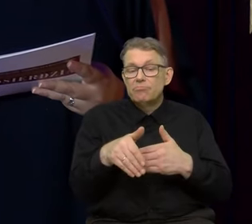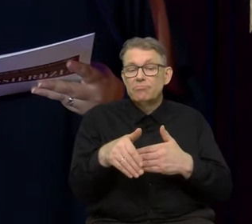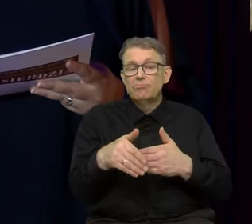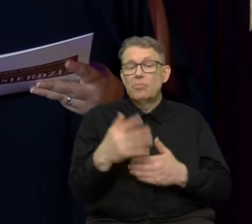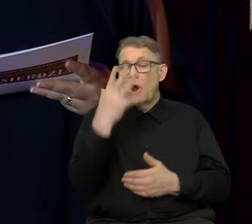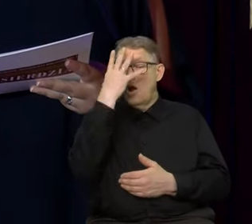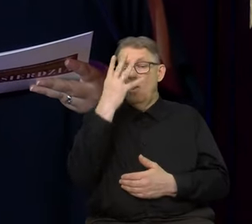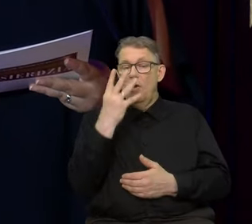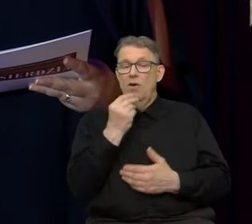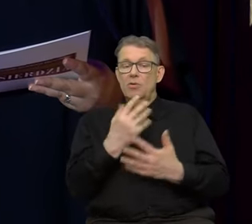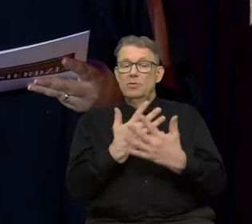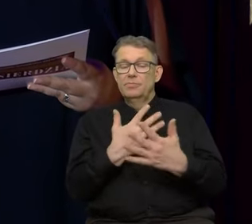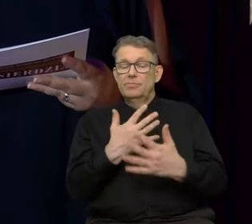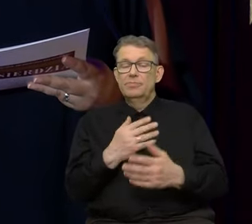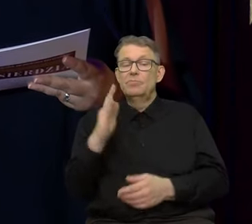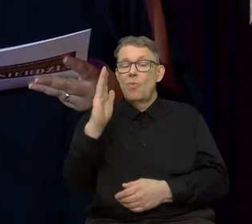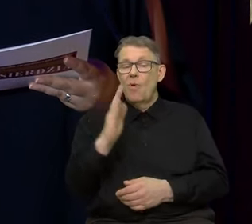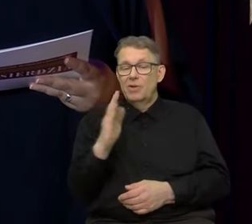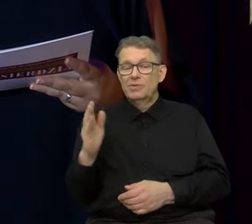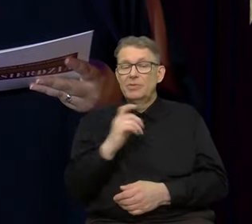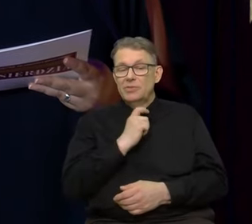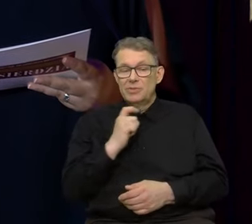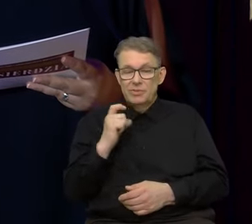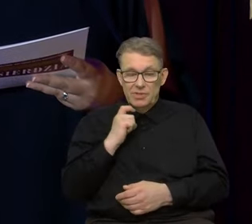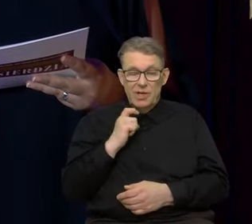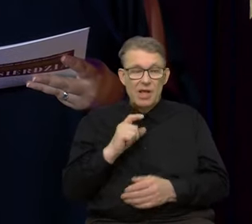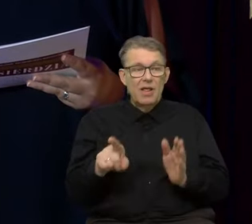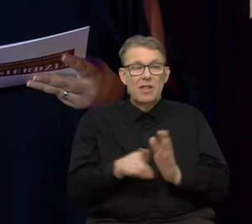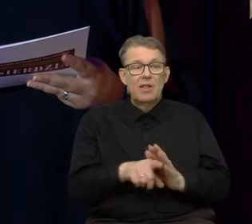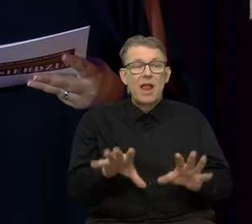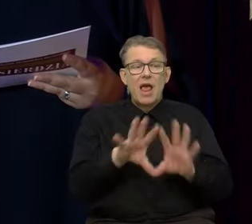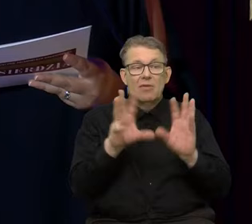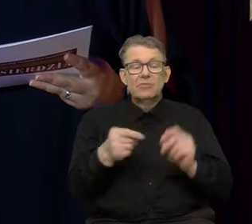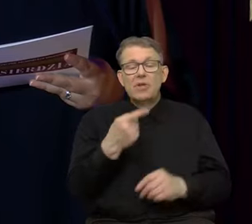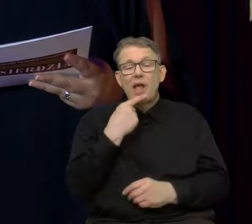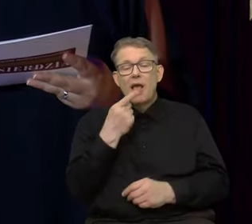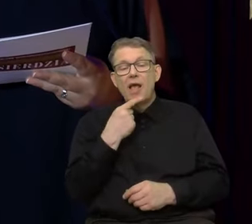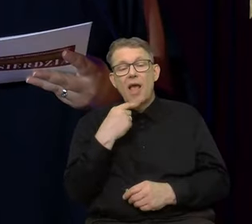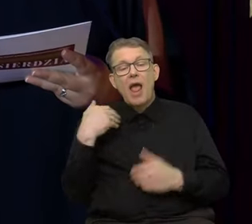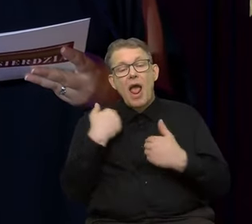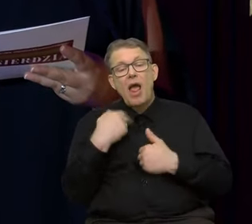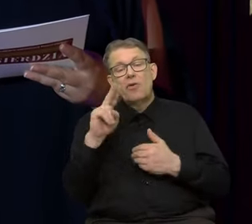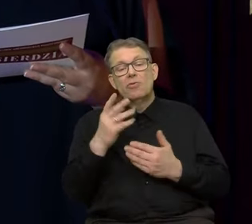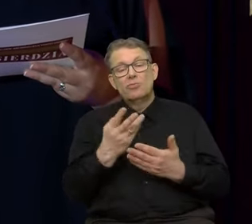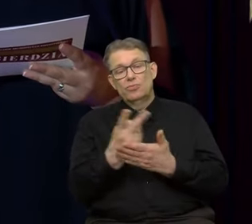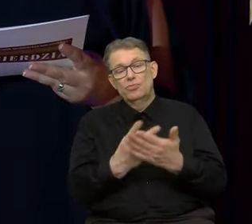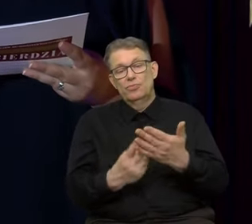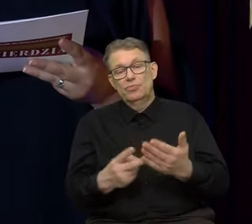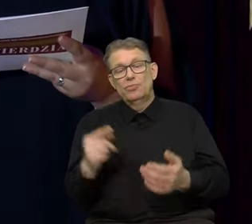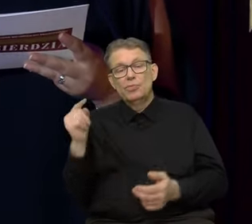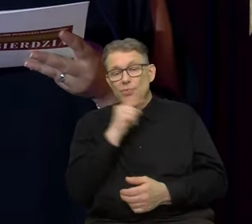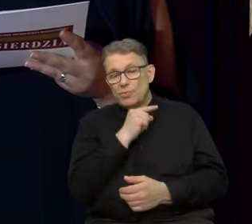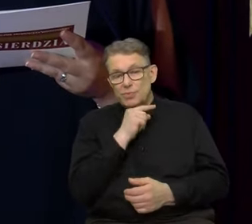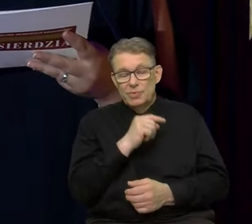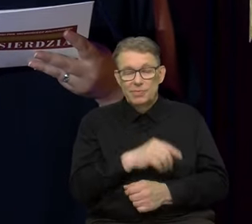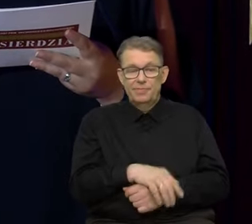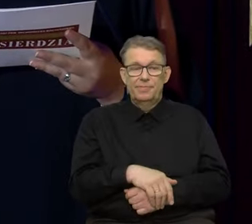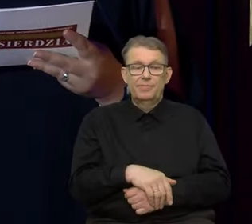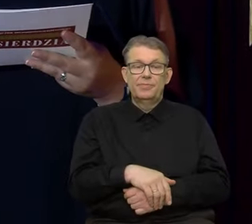portret błogosławionego wszystkim anglojęzycznym czytelnikom. Michała